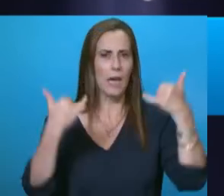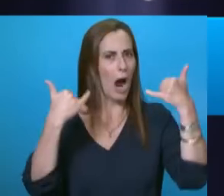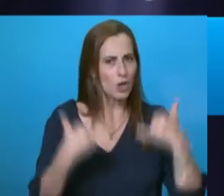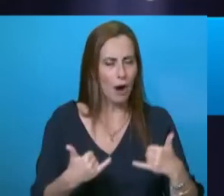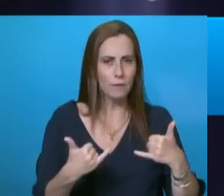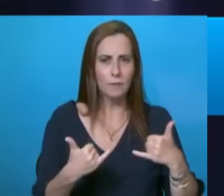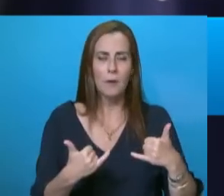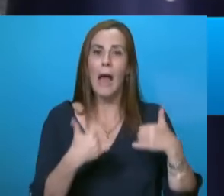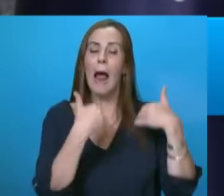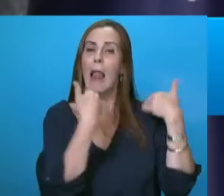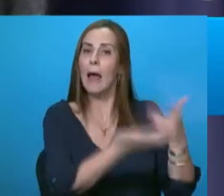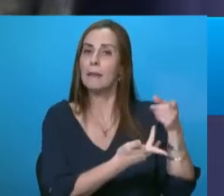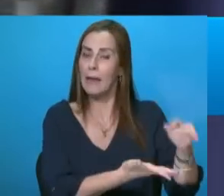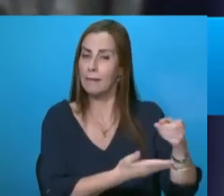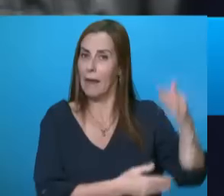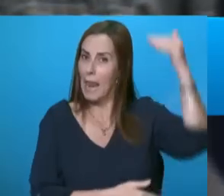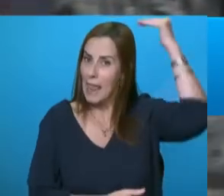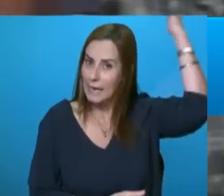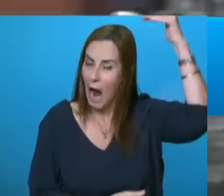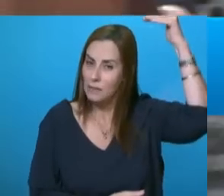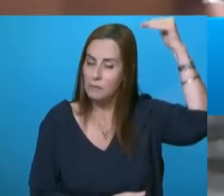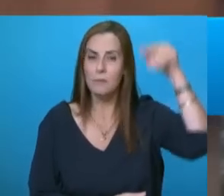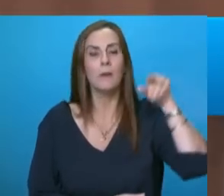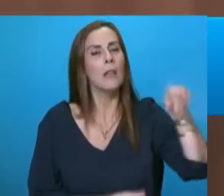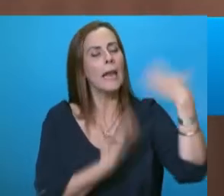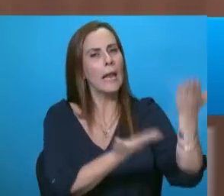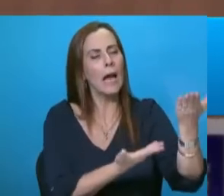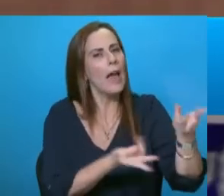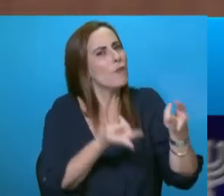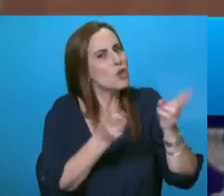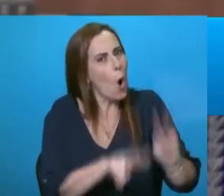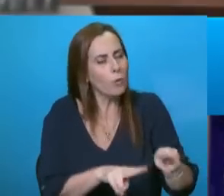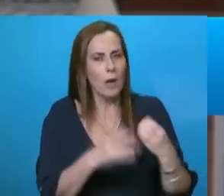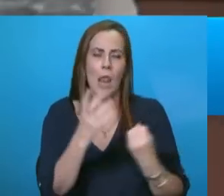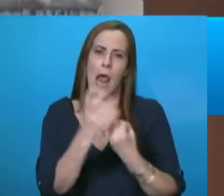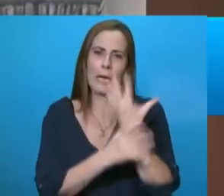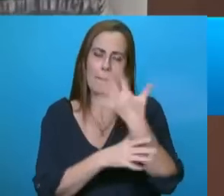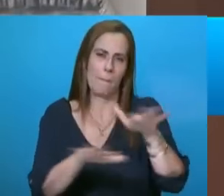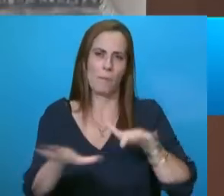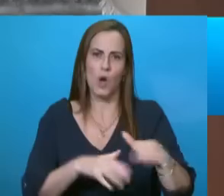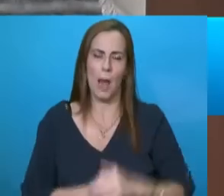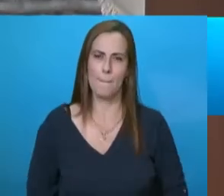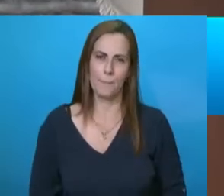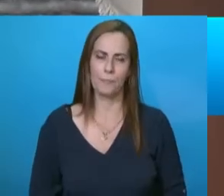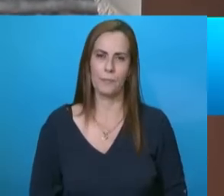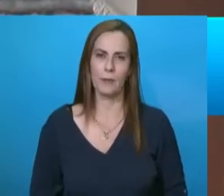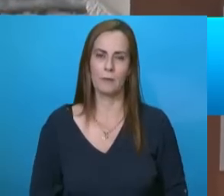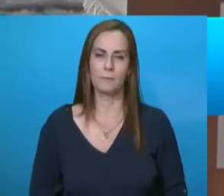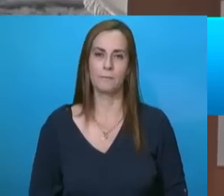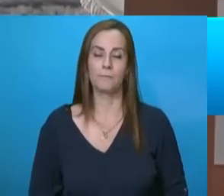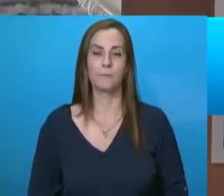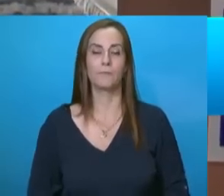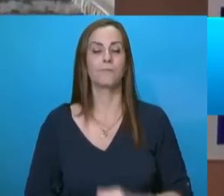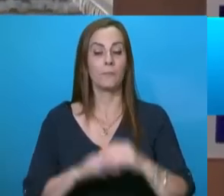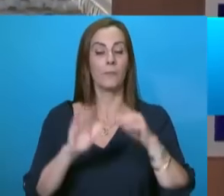לתת בידך, חבר הכנסת בני גנץ, את האפשרות להרכיב ממשלה. החוק